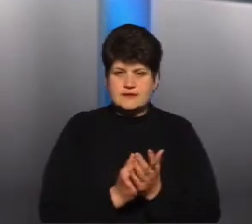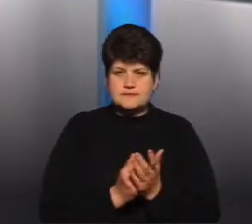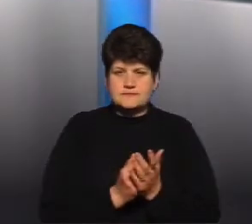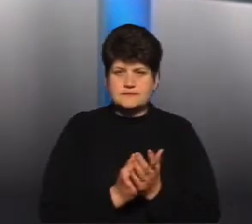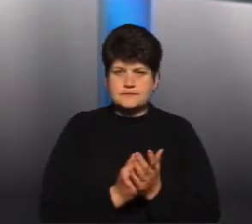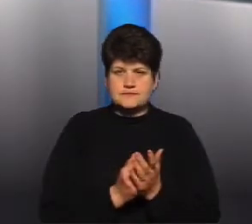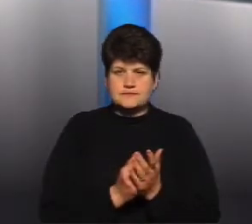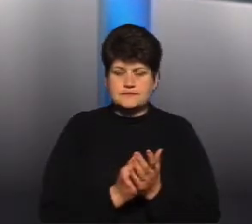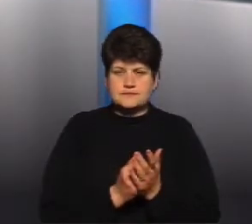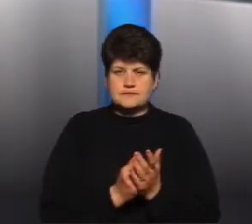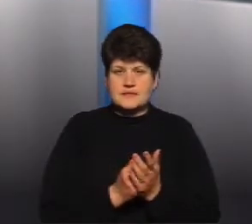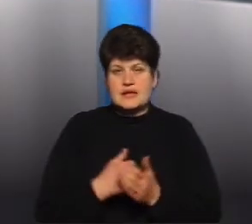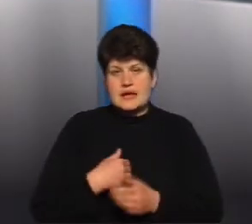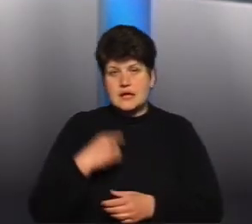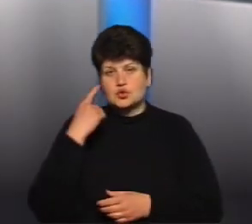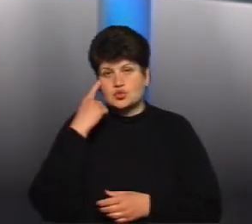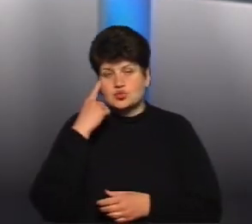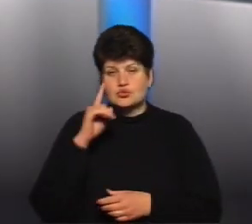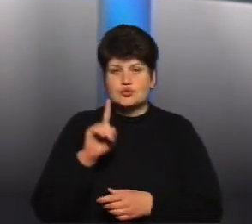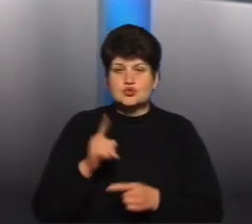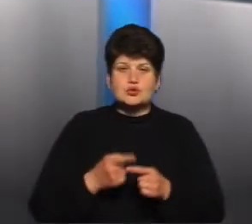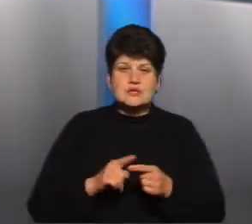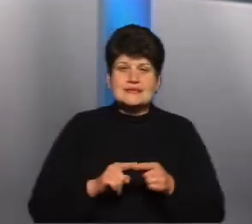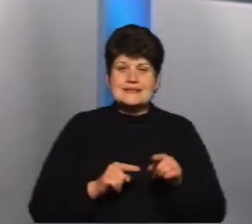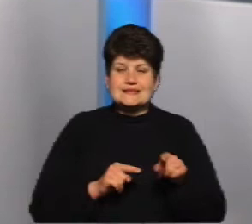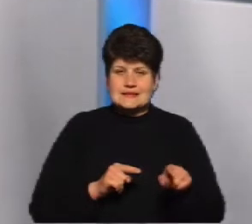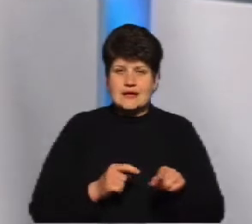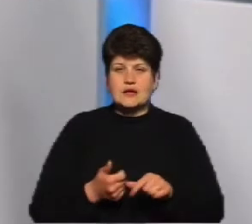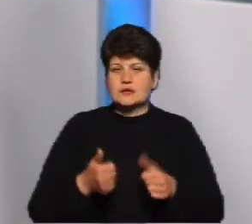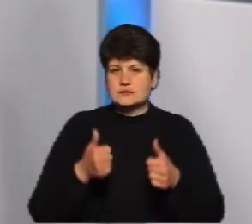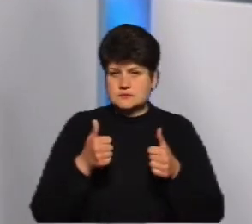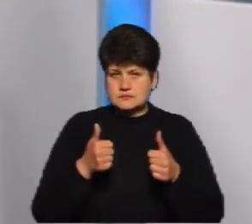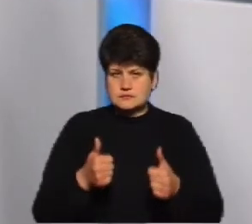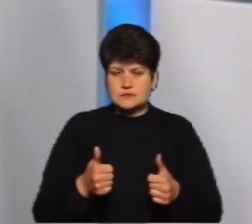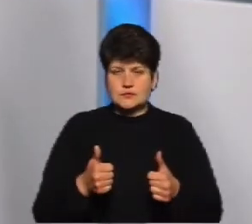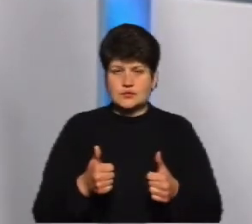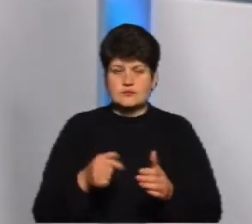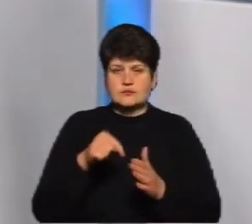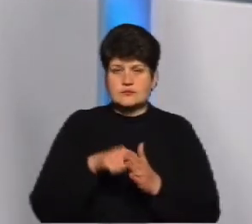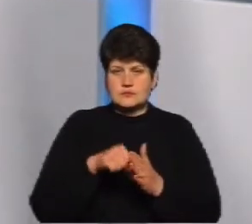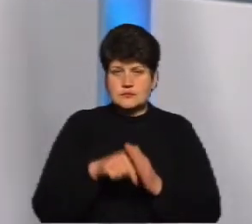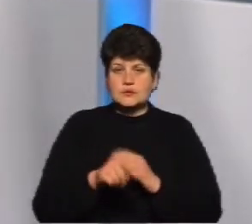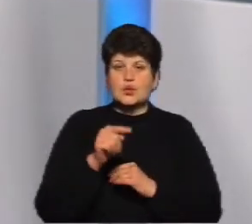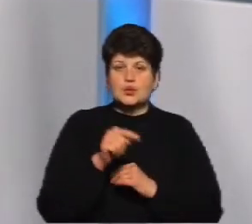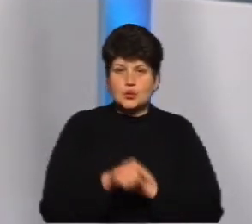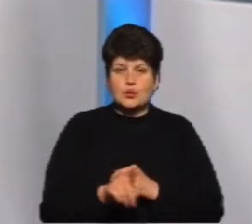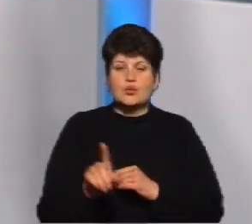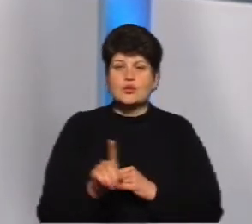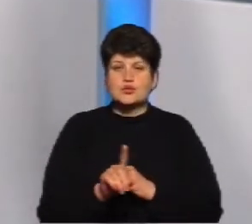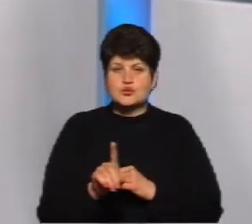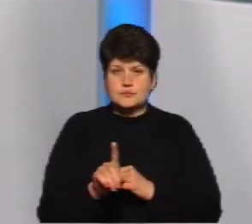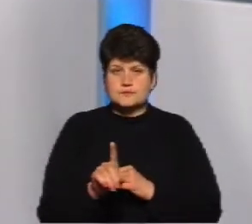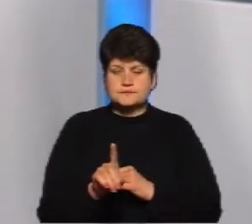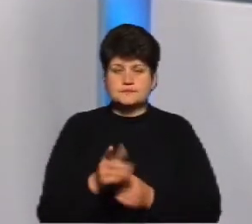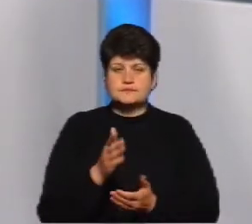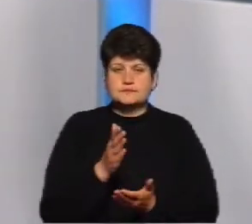І я думаю, що це досить добре в контексті того, що є